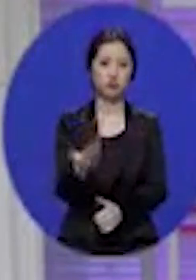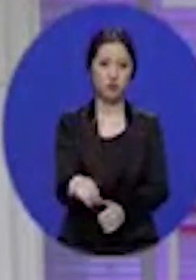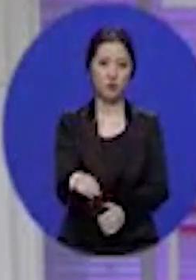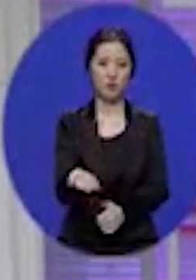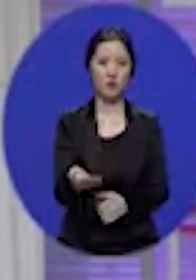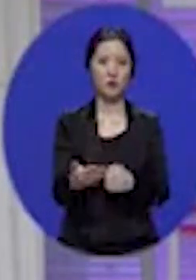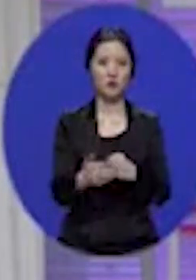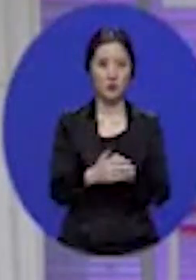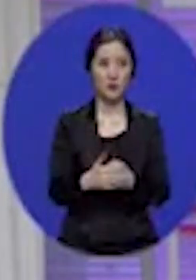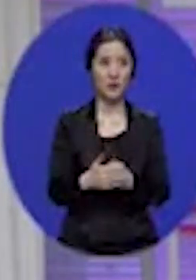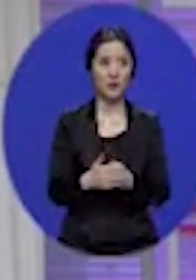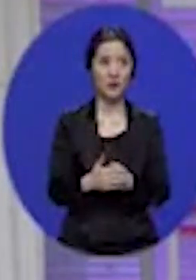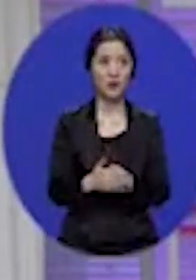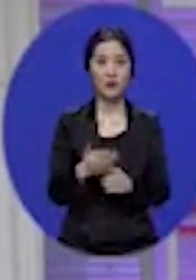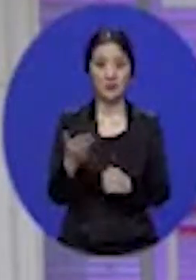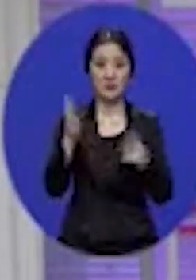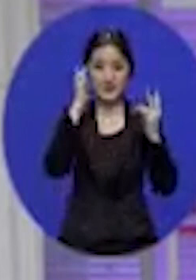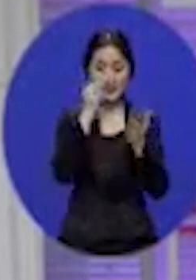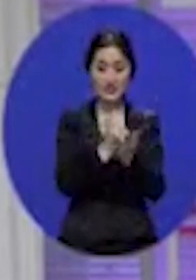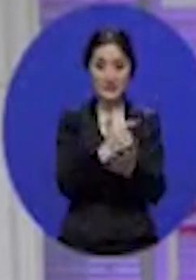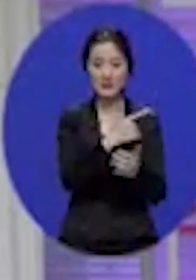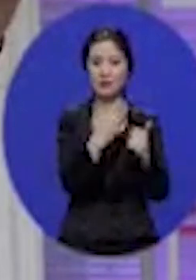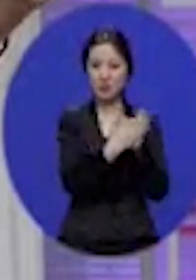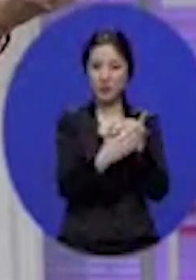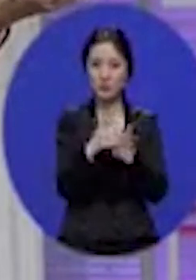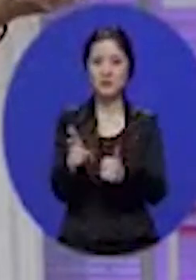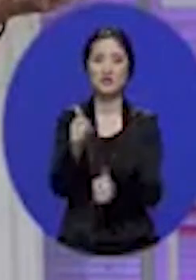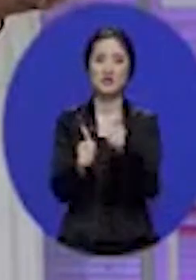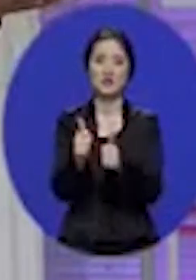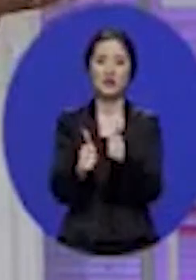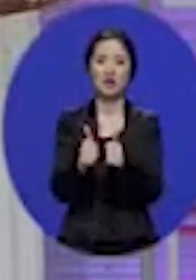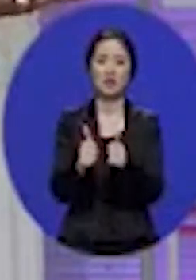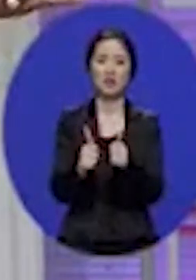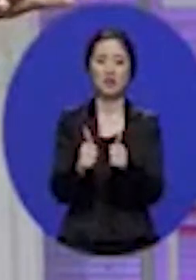그러나 윤영미 씨만 사장의 백으로 시험 볼 수 있게 해주겠습니다.